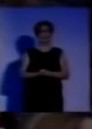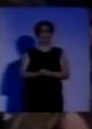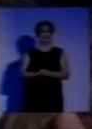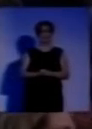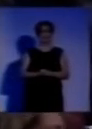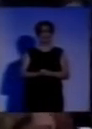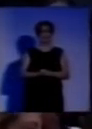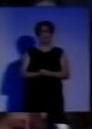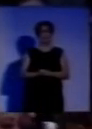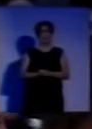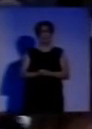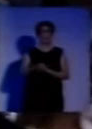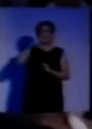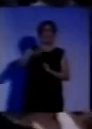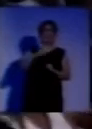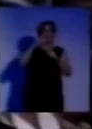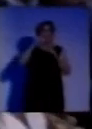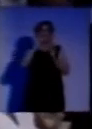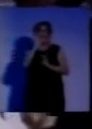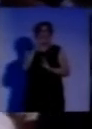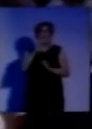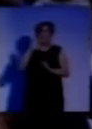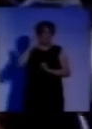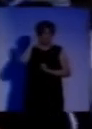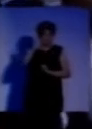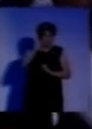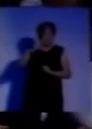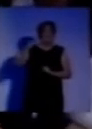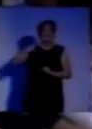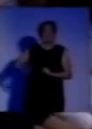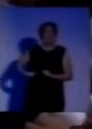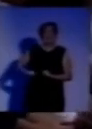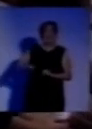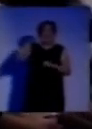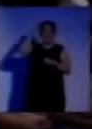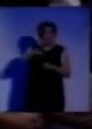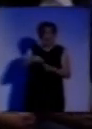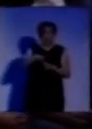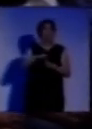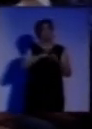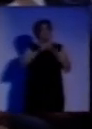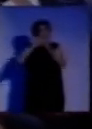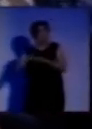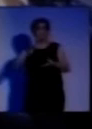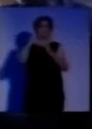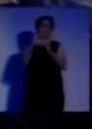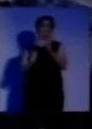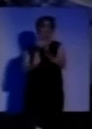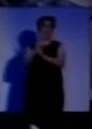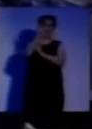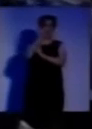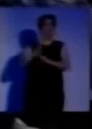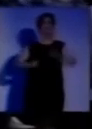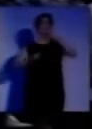Γιατί είναι αυτό σημαντικό? Για να δημιουργηθεί δημοσιονομικός χώρος, ο οποίος με τη σειρά του θα στηρίξει την ανάπτυξη.